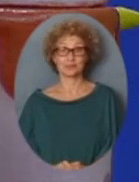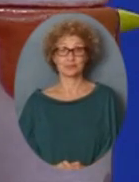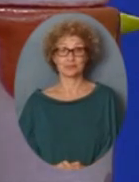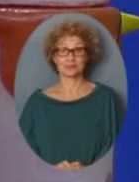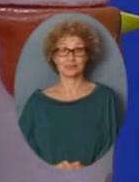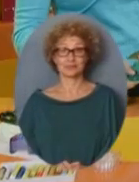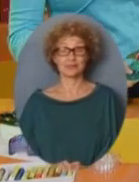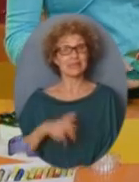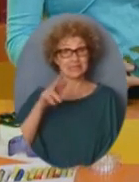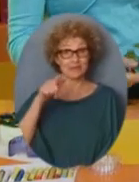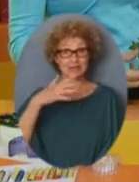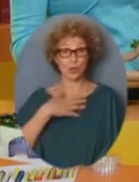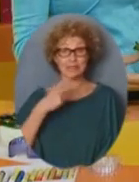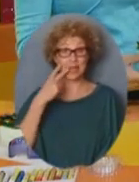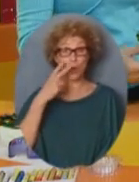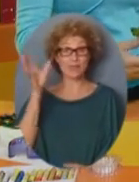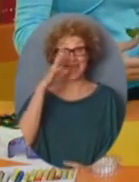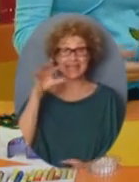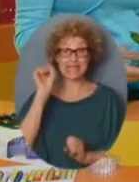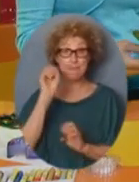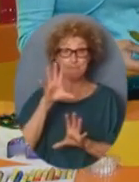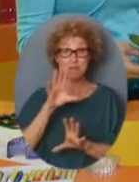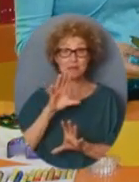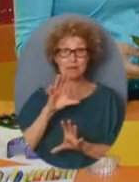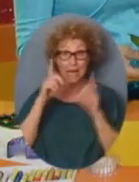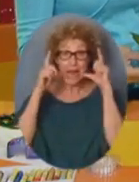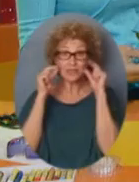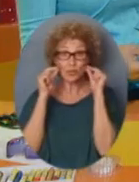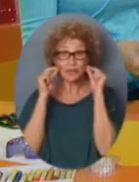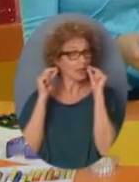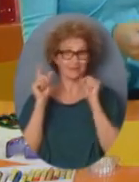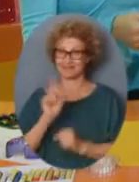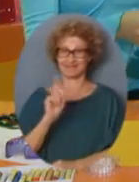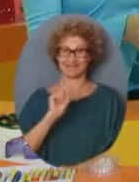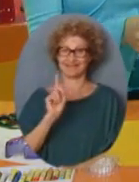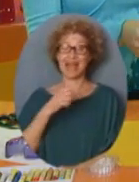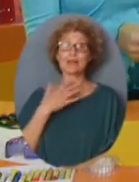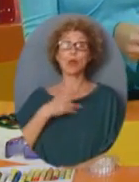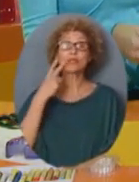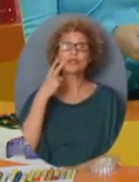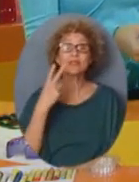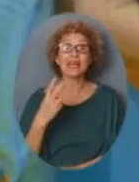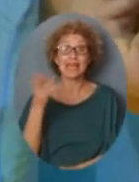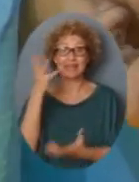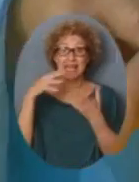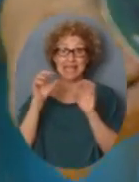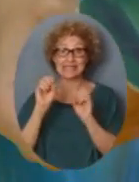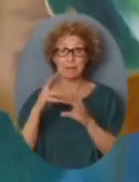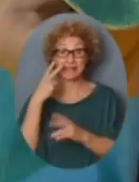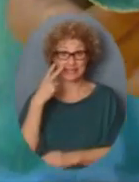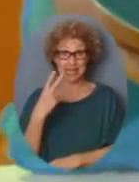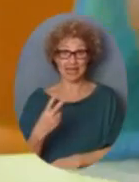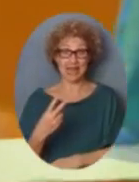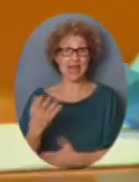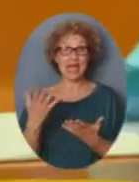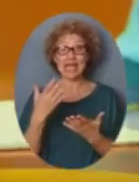צבע, אתה רוצה לראות קסם? כן, נצום עיניים? לא, אני רוצה שתראה את הקסם. תסתכל